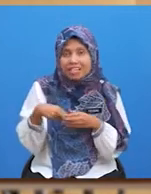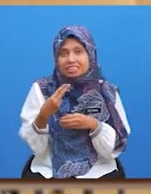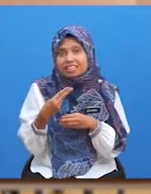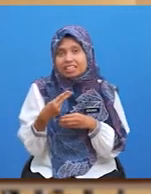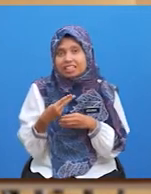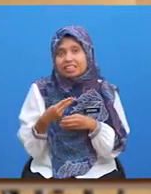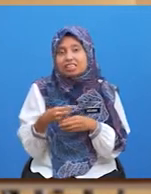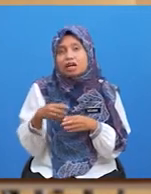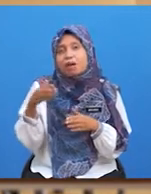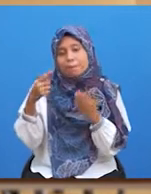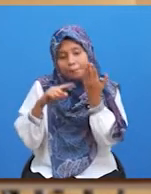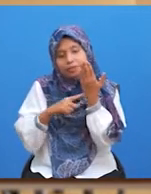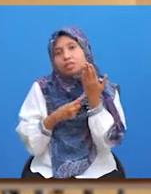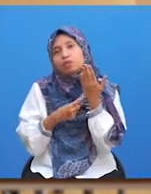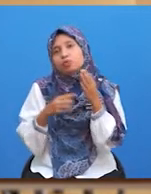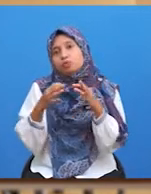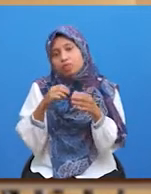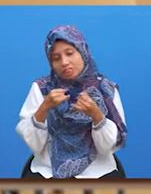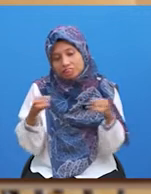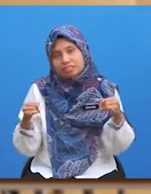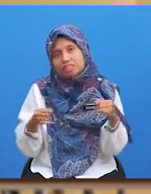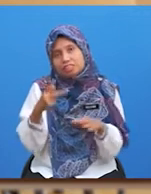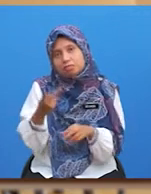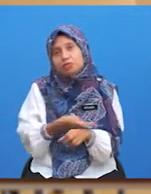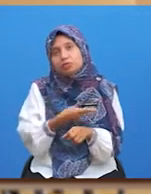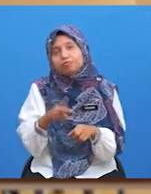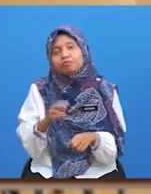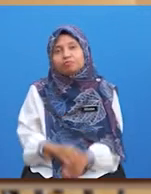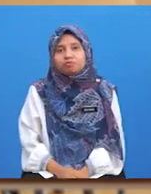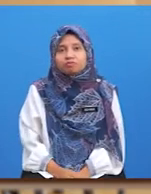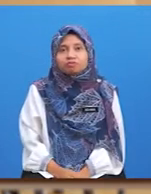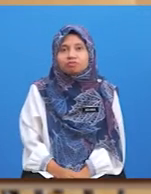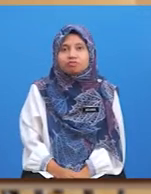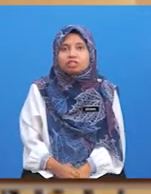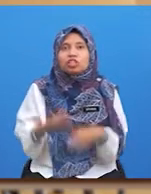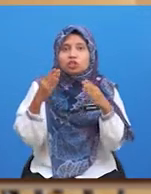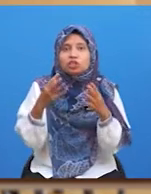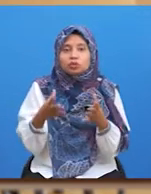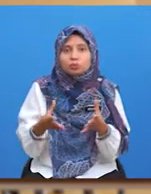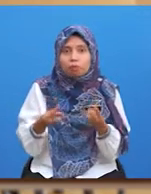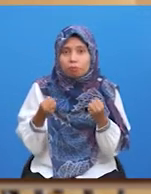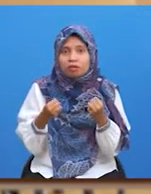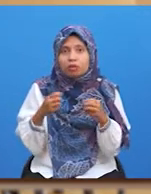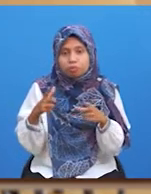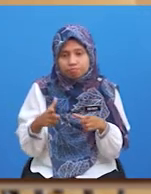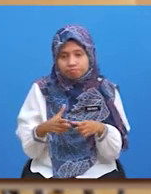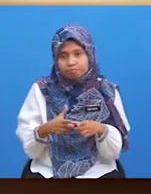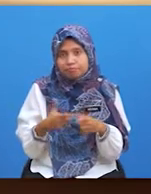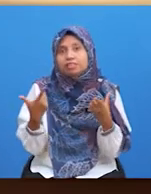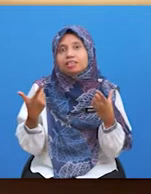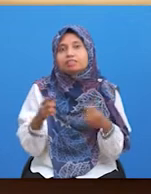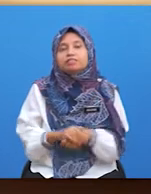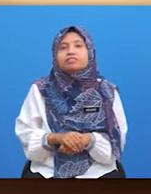menghasilkan pendahuluan jenis pantun. Cikgu ingin lagukan pantun ini.